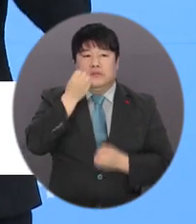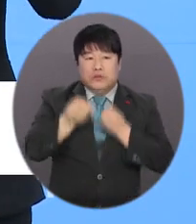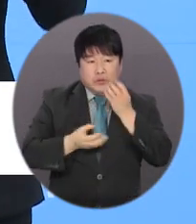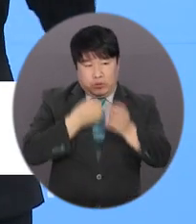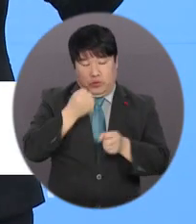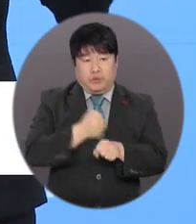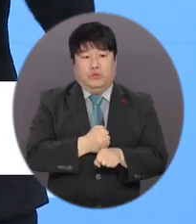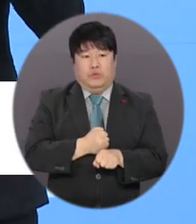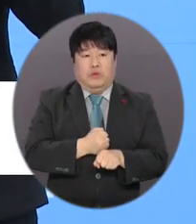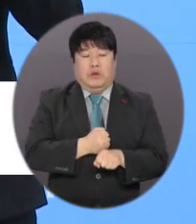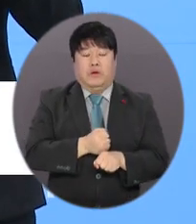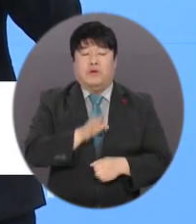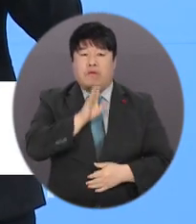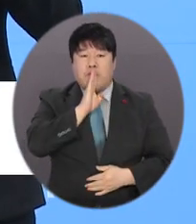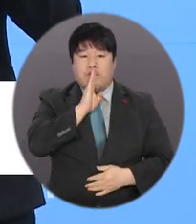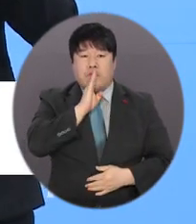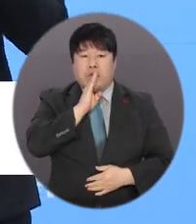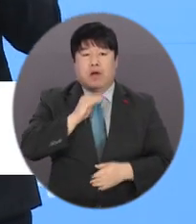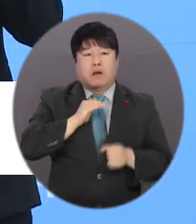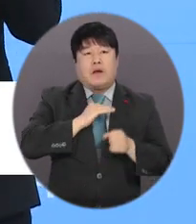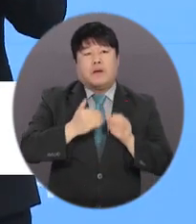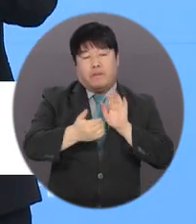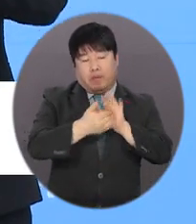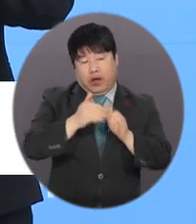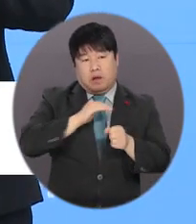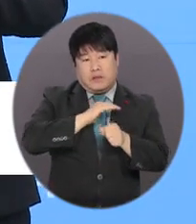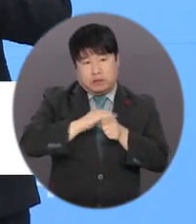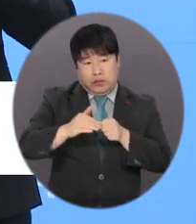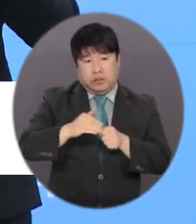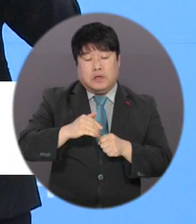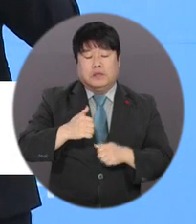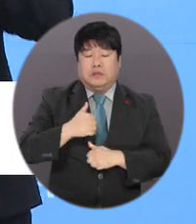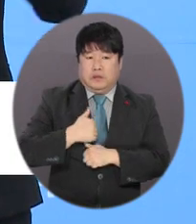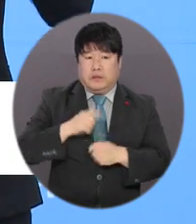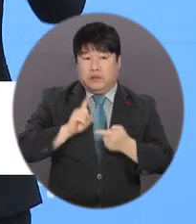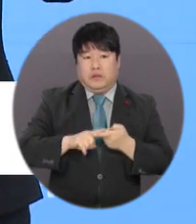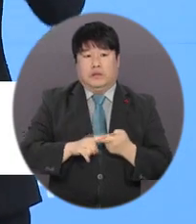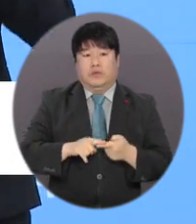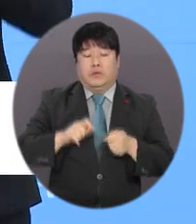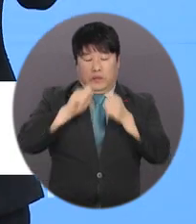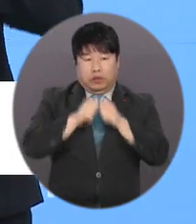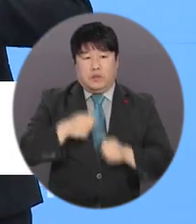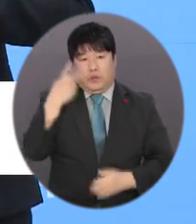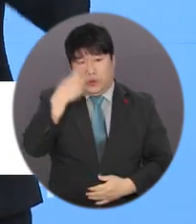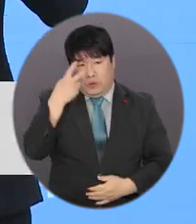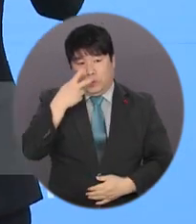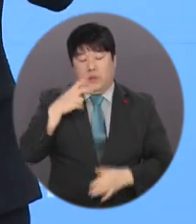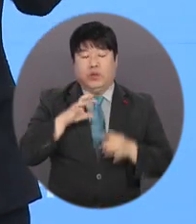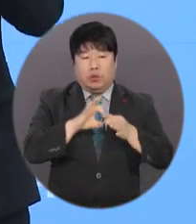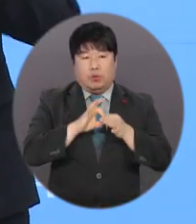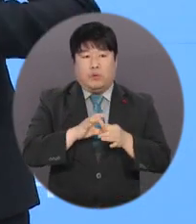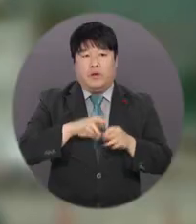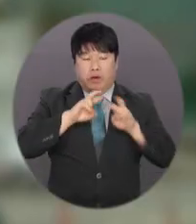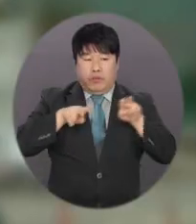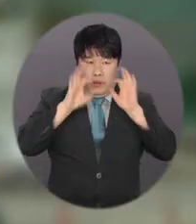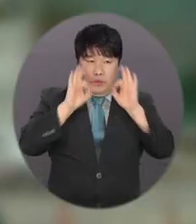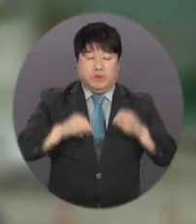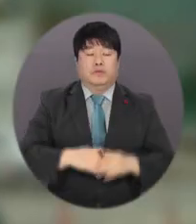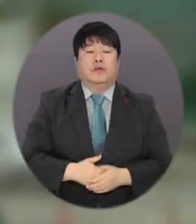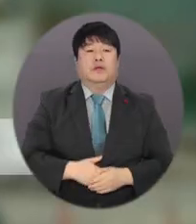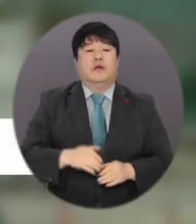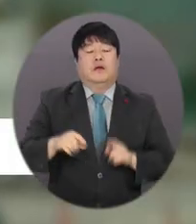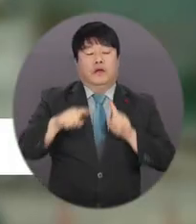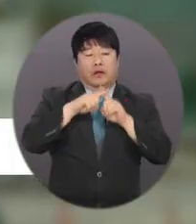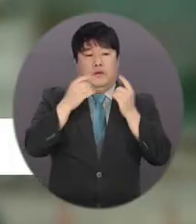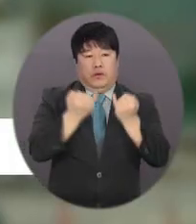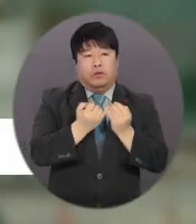진술상과 또 실제로 방역수칙 준수 여부는 저희들이 좀 더 면밀한 역학조사를 통해서 파악해보도록 하겠습니다.